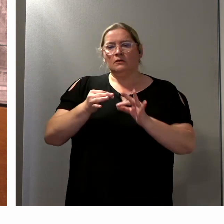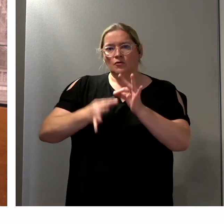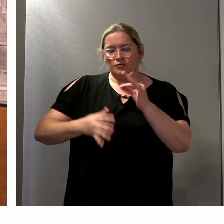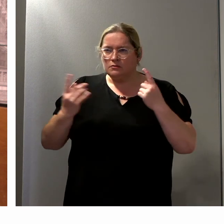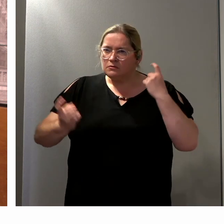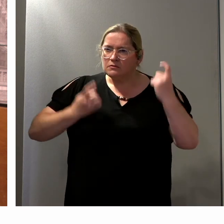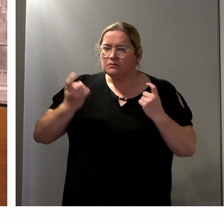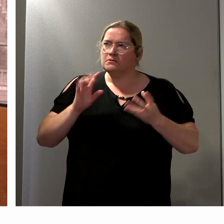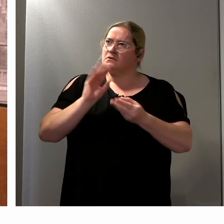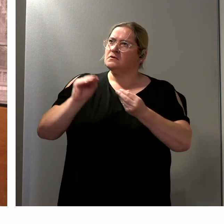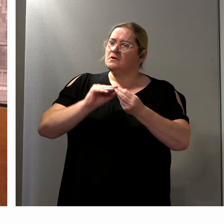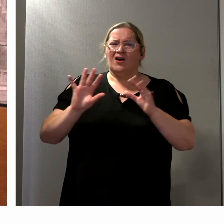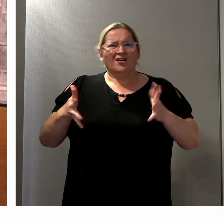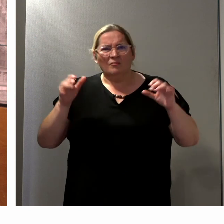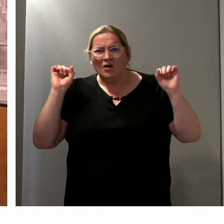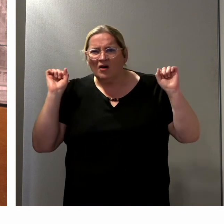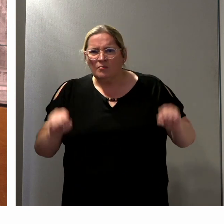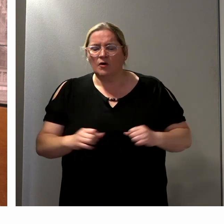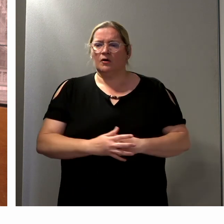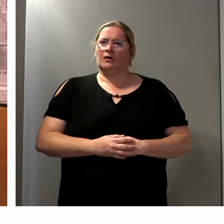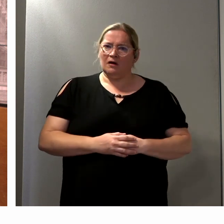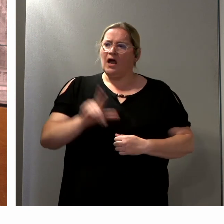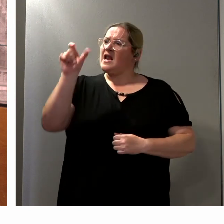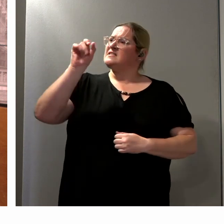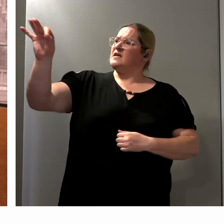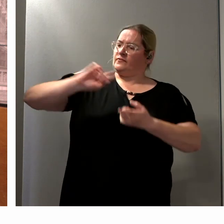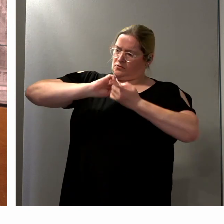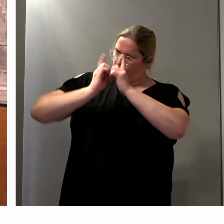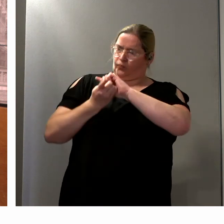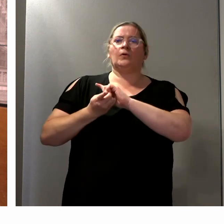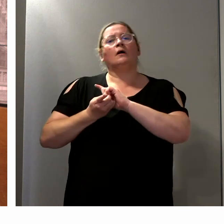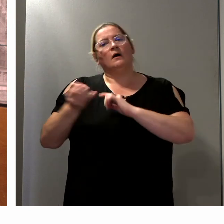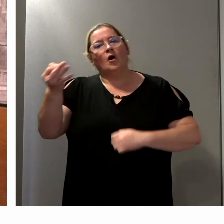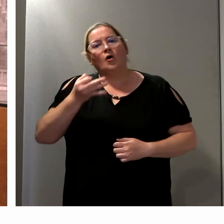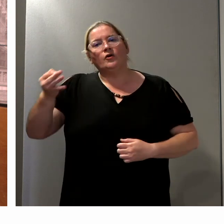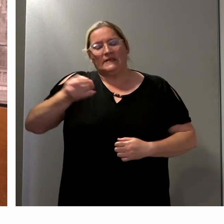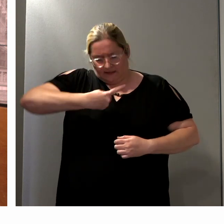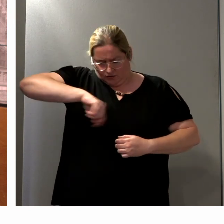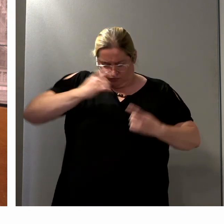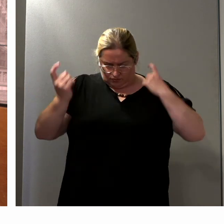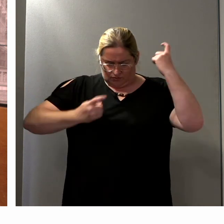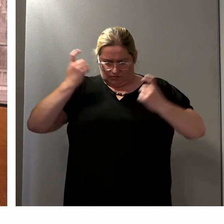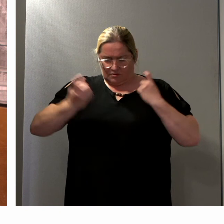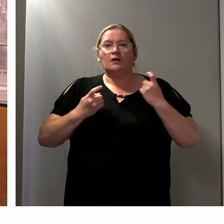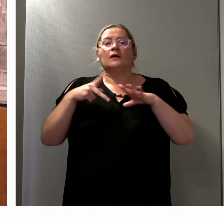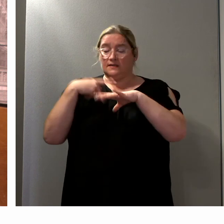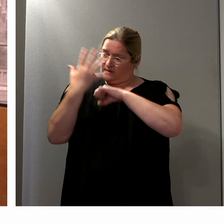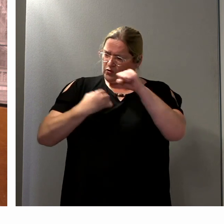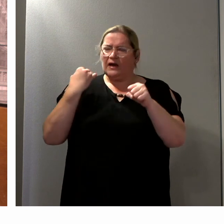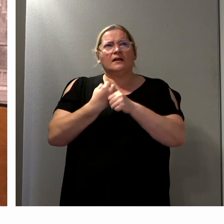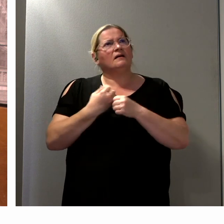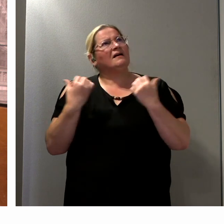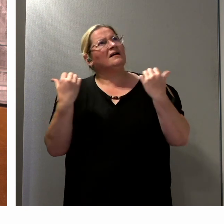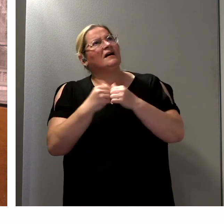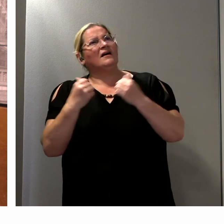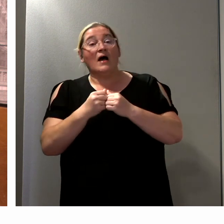comment arriver finalement à automatiser toute la partie LSF. Ça fait partie de nos réflexions en début d'année. Et